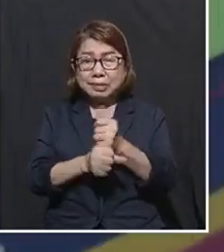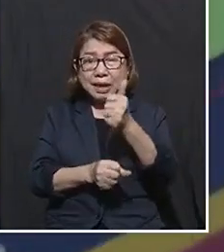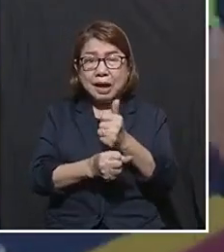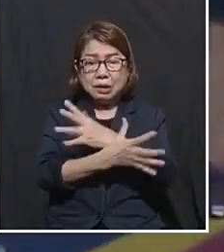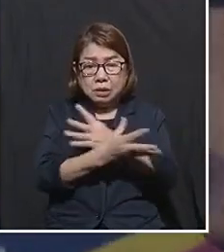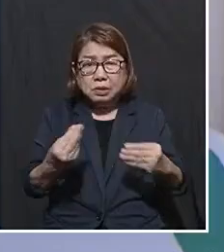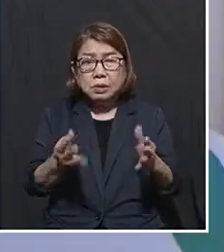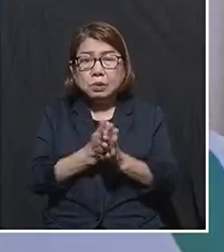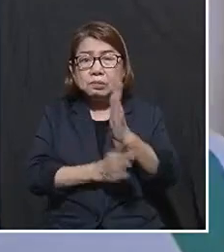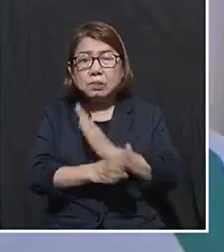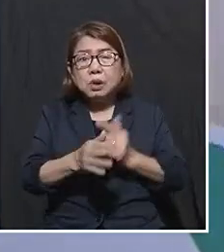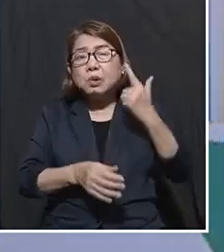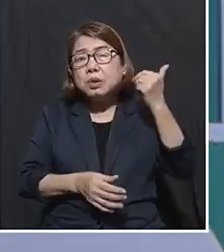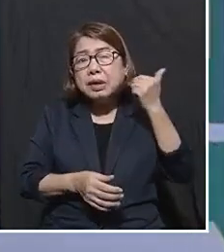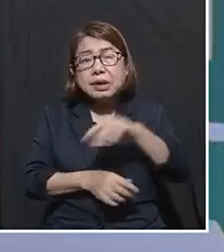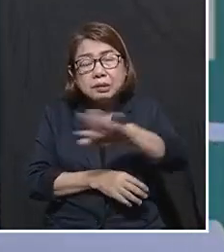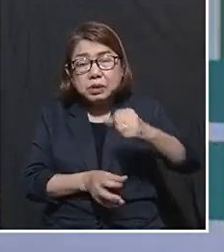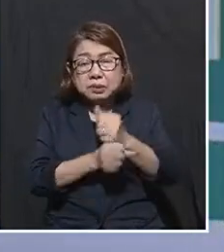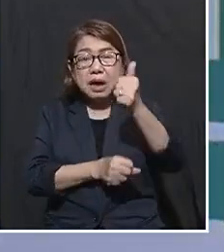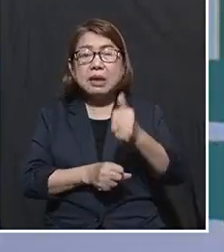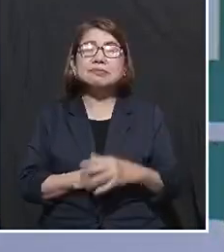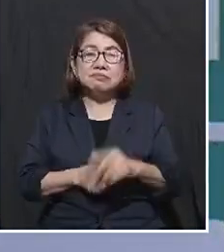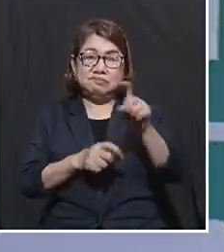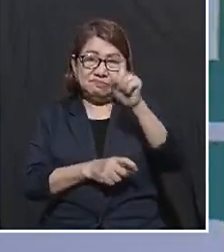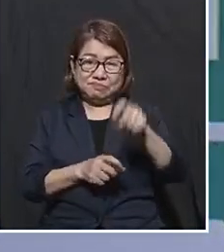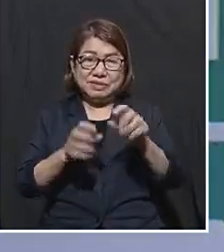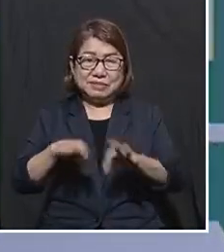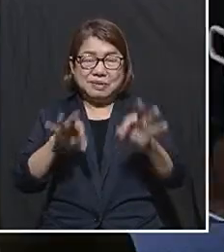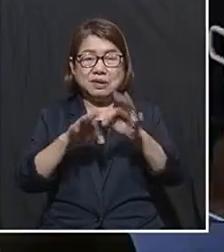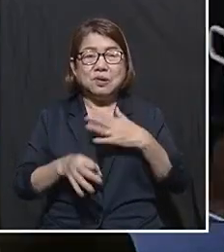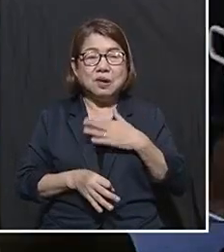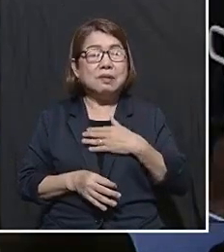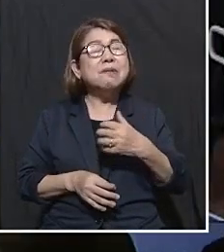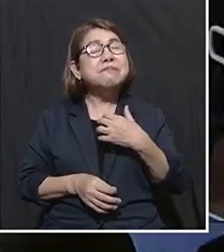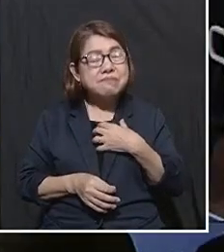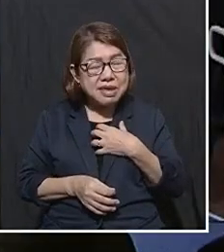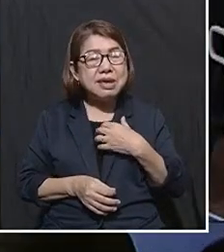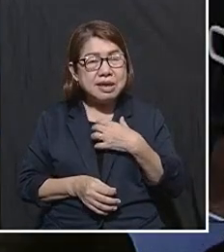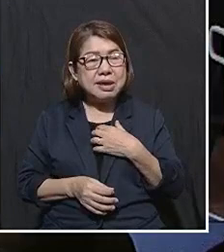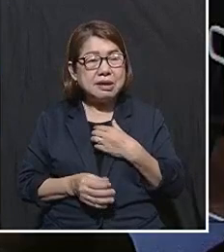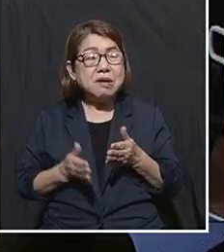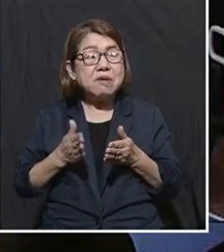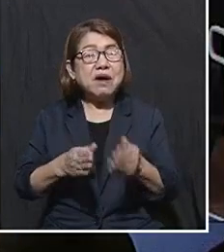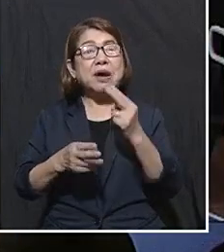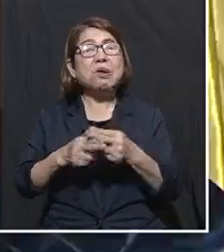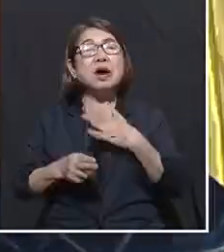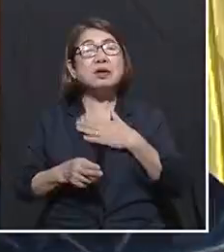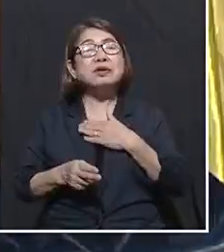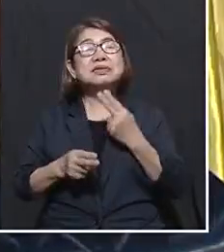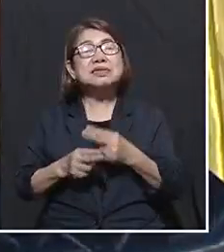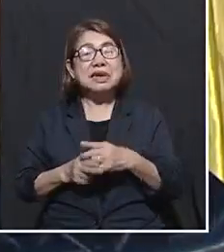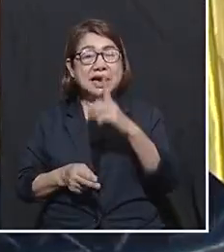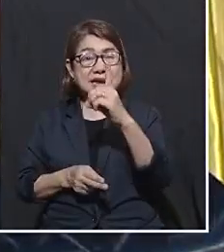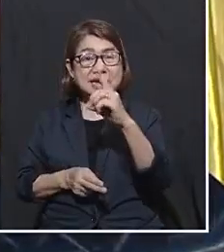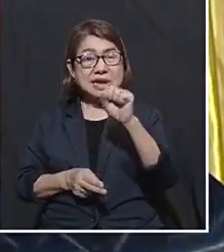มกับคนทั่วไปได้อย่างไรนั่นคือโจทย์ของเราและโซลูชันก็คือเราจะมีหน่วยงานตัวนั้นชื่อว่า DSD เข้าไป